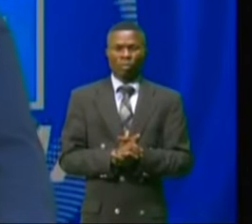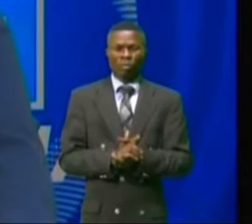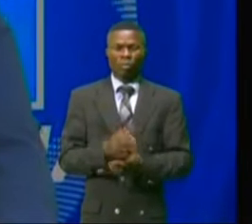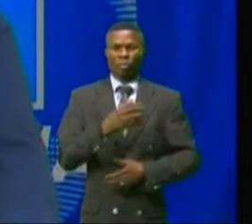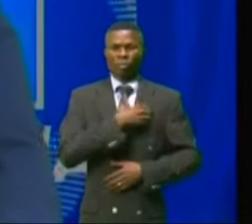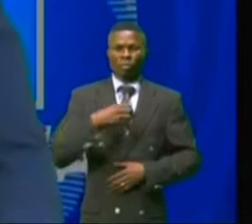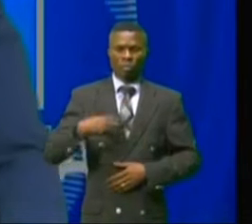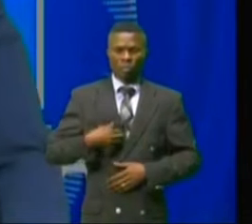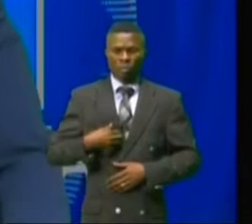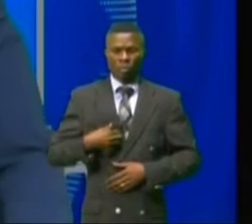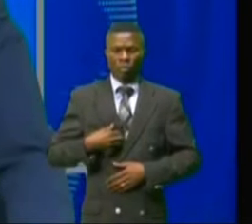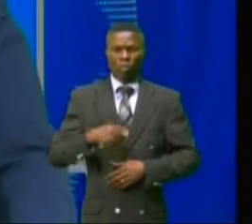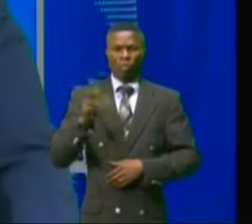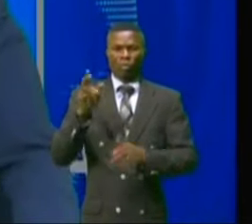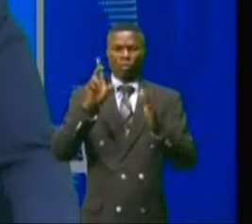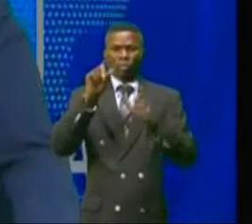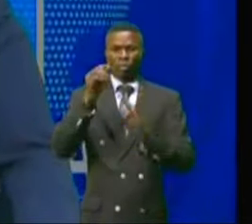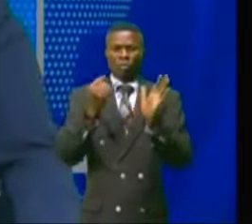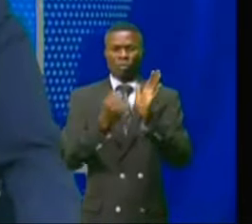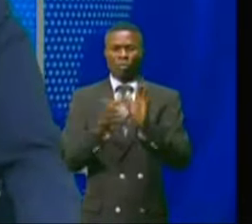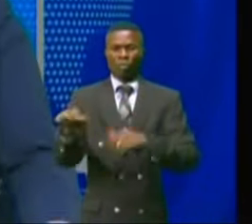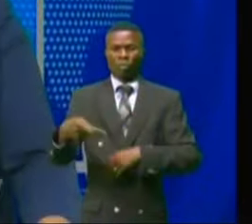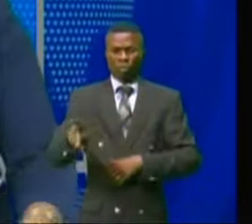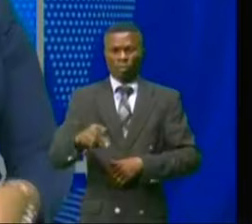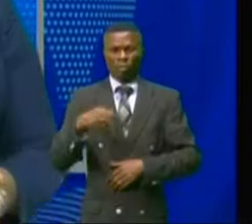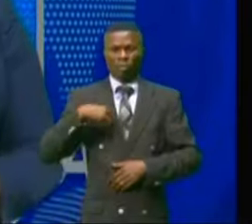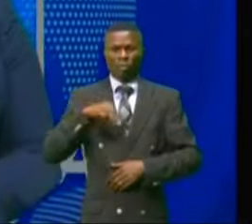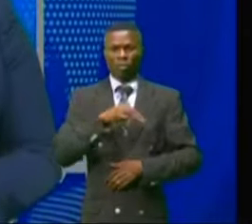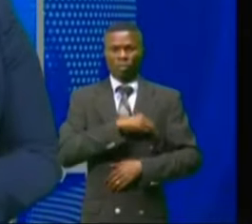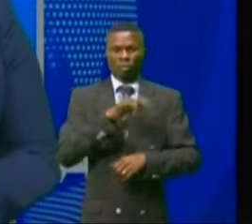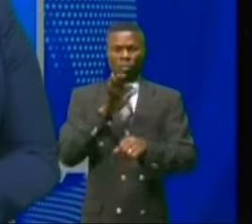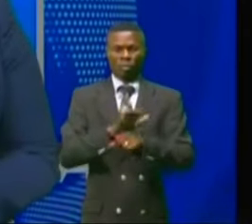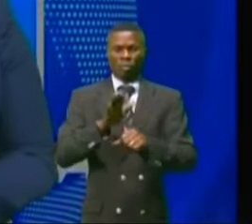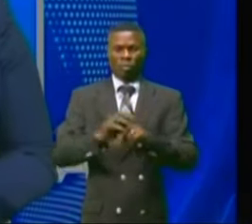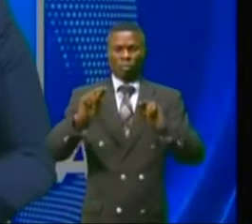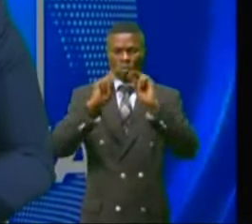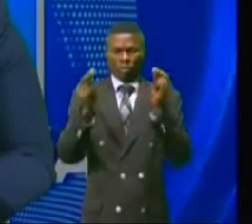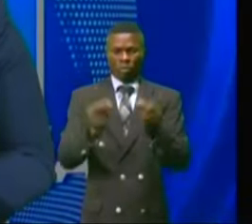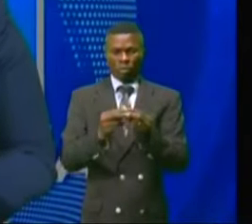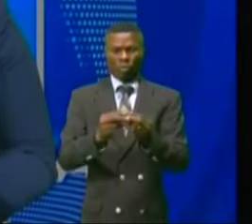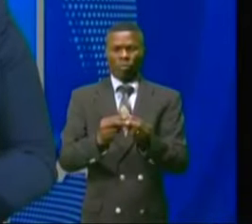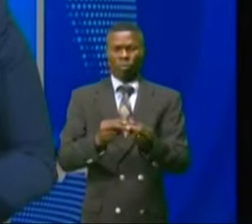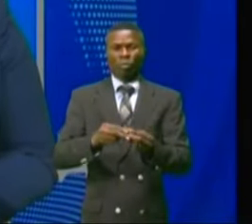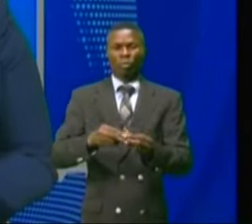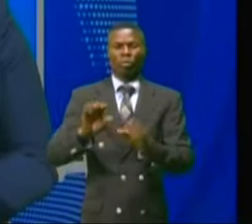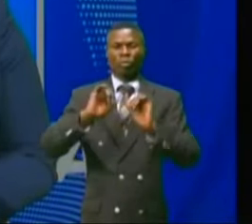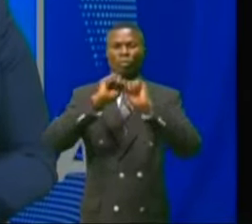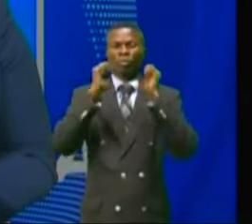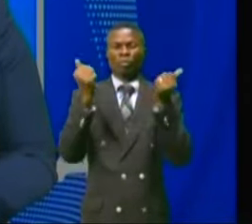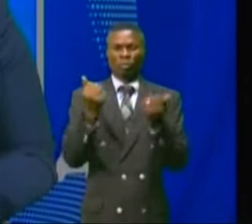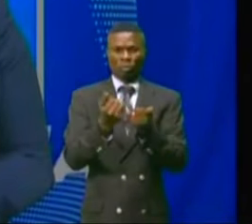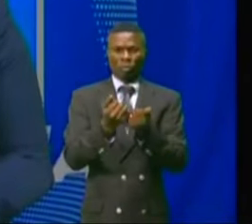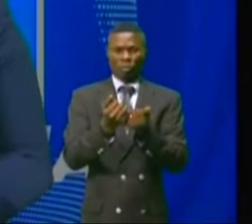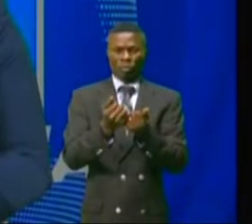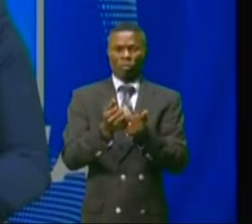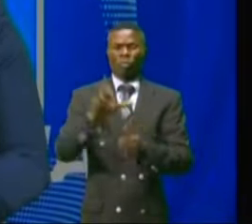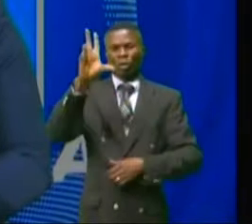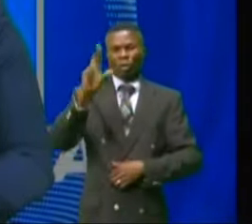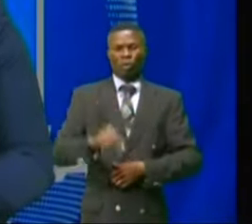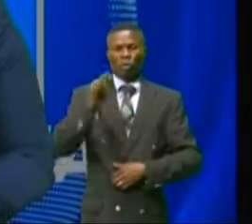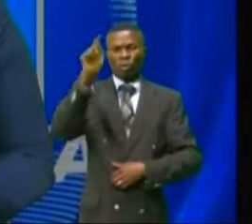Les femmes de 26 provinces de la RDC, membres de plusieurs organisations et mouvements associatifs, disent non